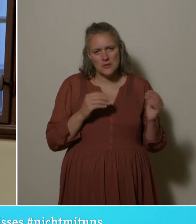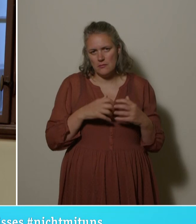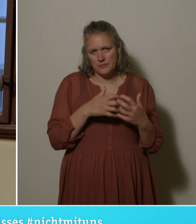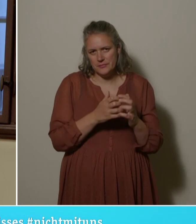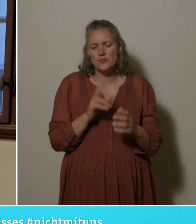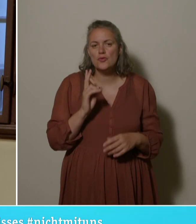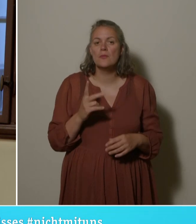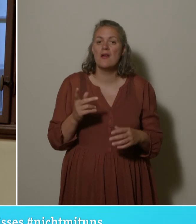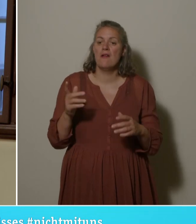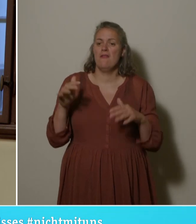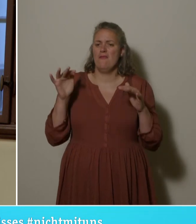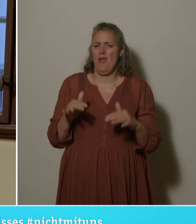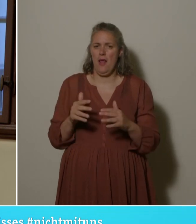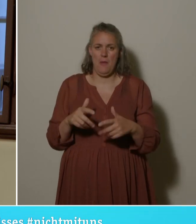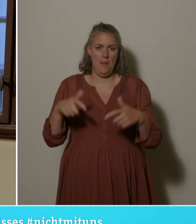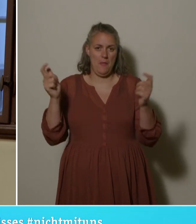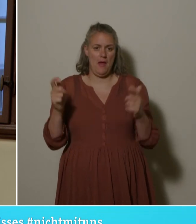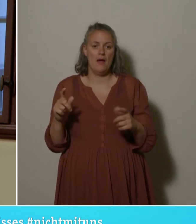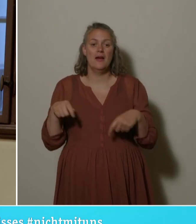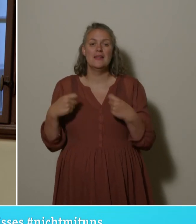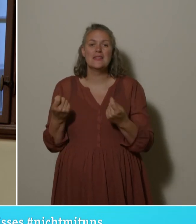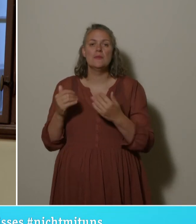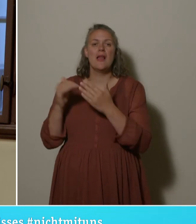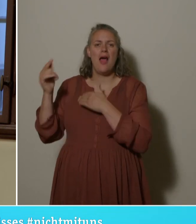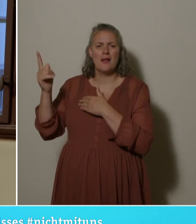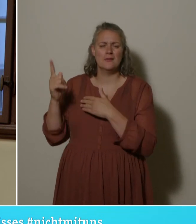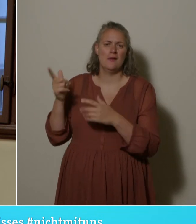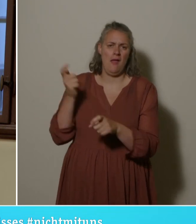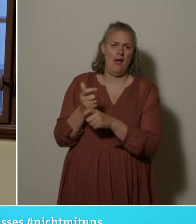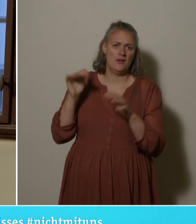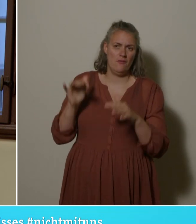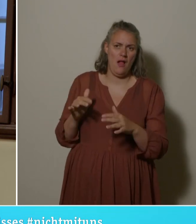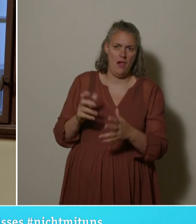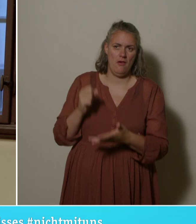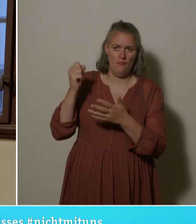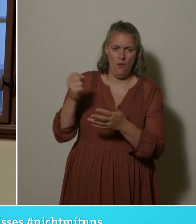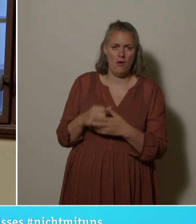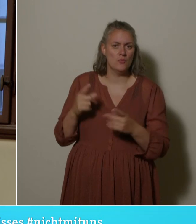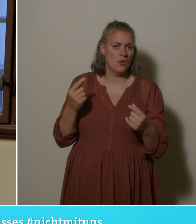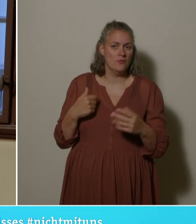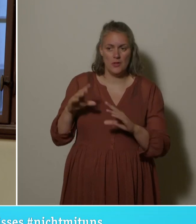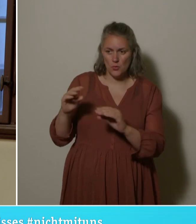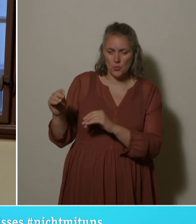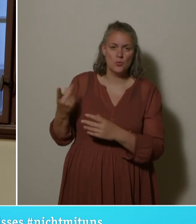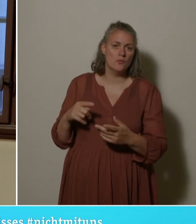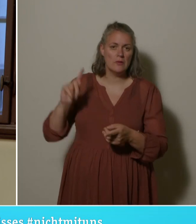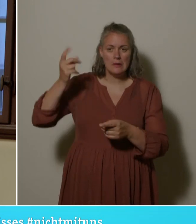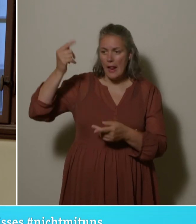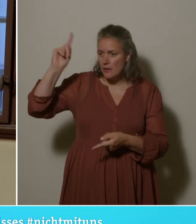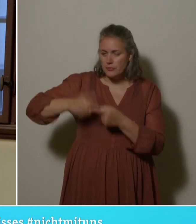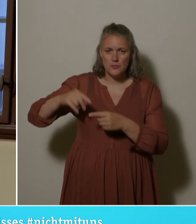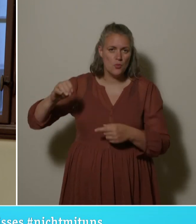gesteigert und es gibt einen Härtefallfonds vom Land, der ist nutzbar und der wird auch nicht ausgeschöpft. Und wir verweisen auch in den Beratungen